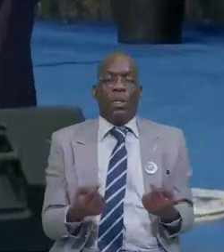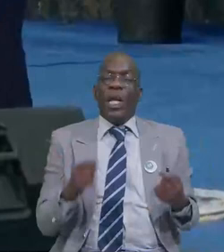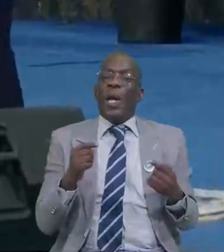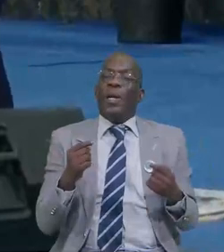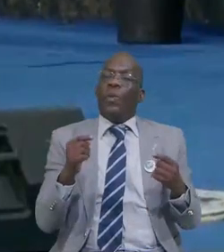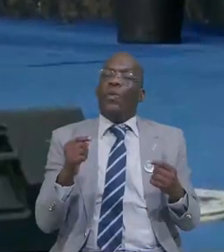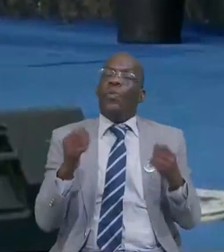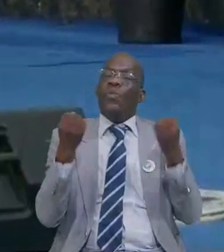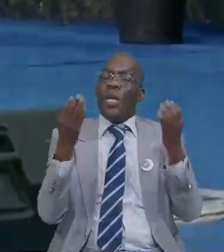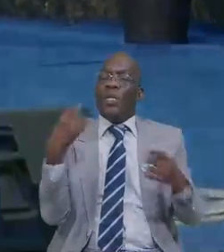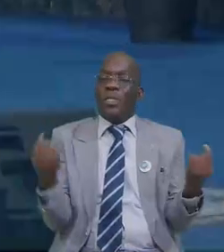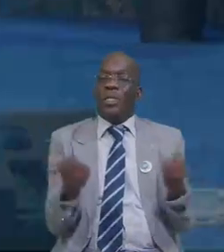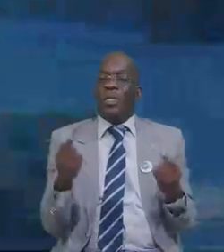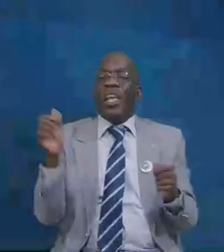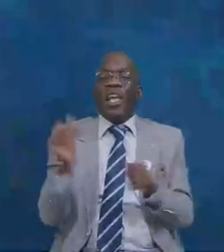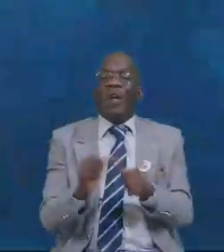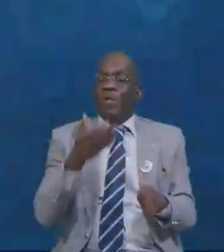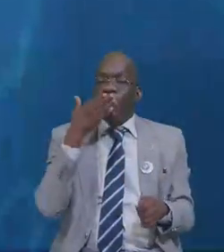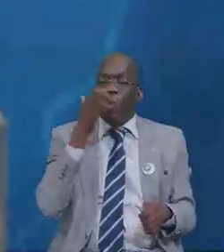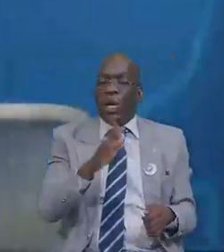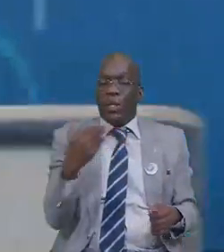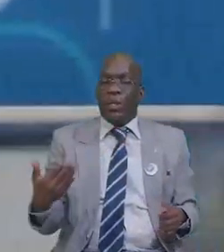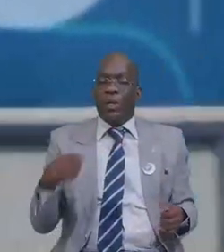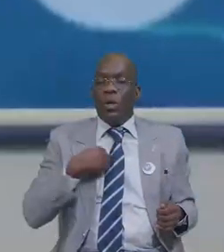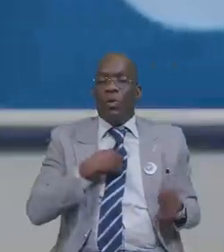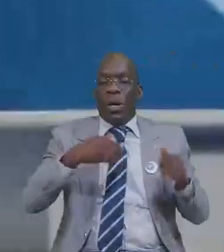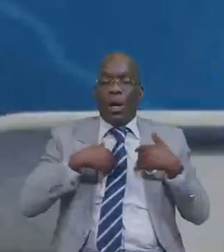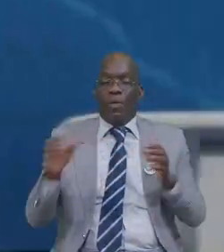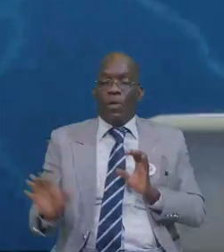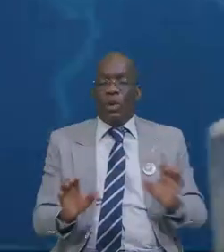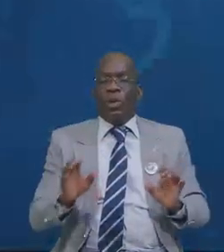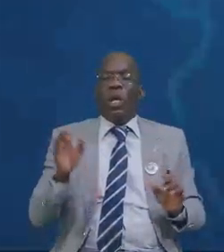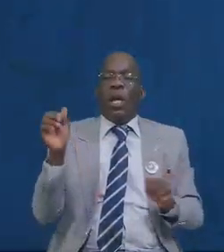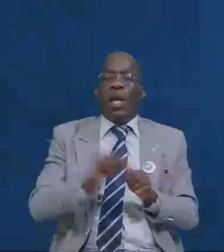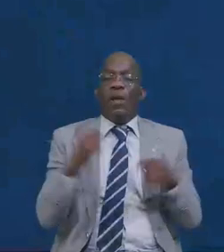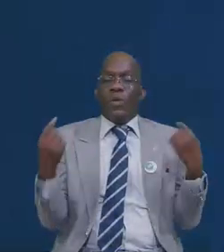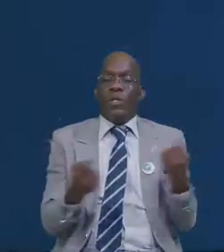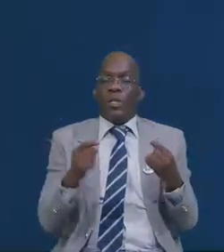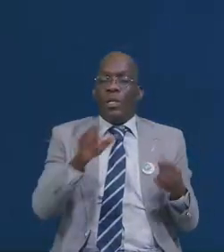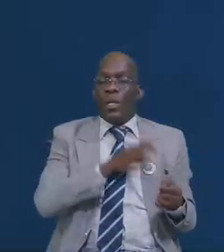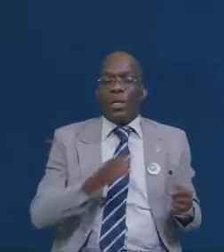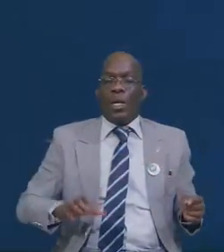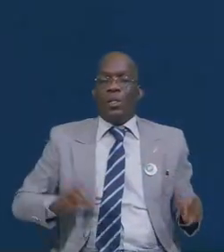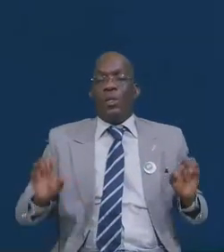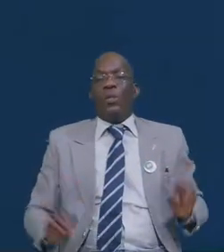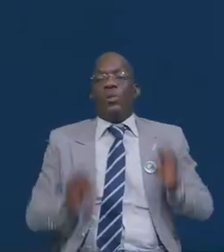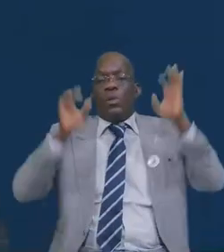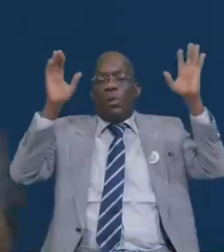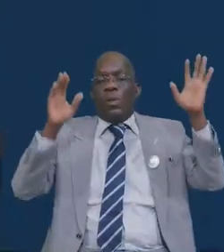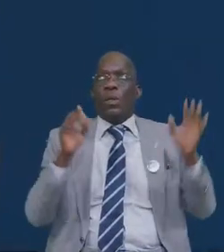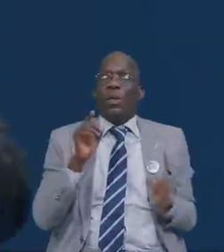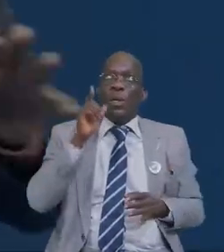Au pluriel, toute mauvaise chose que nous avons eu à faire, tout péché que nous avons commis Christ